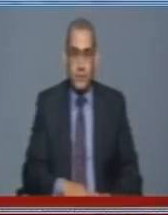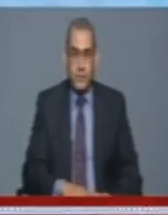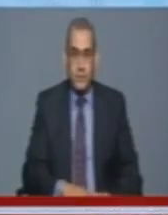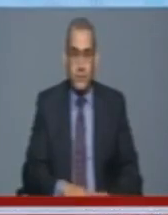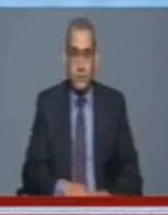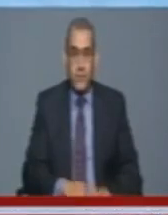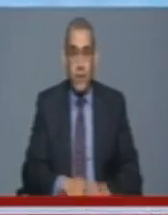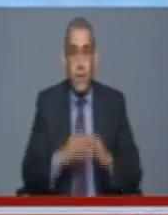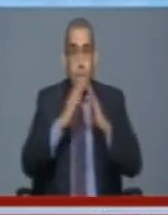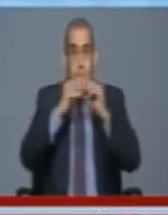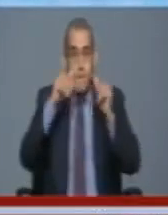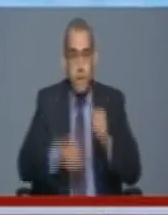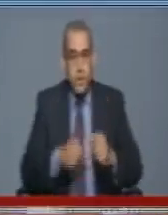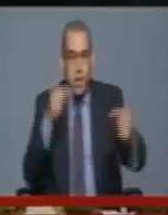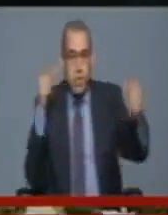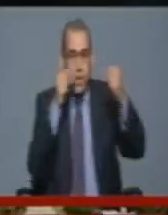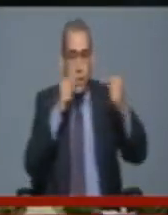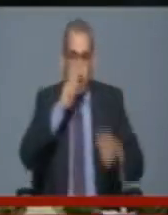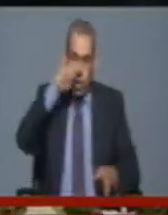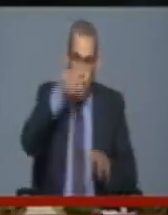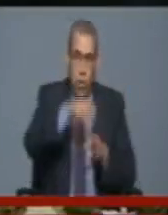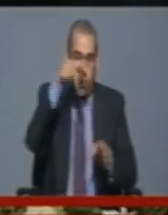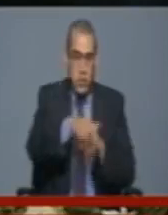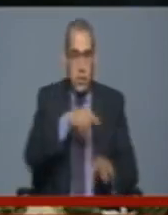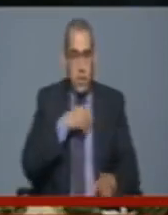مصر ضد الظلم والعدوان.